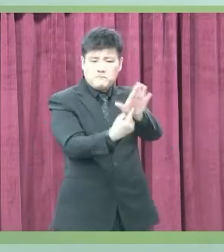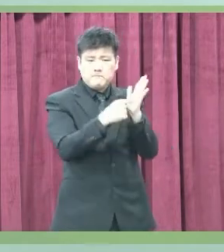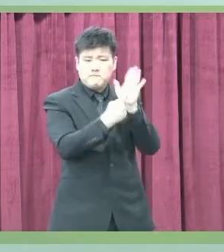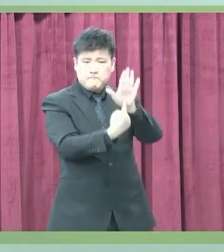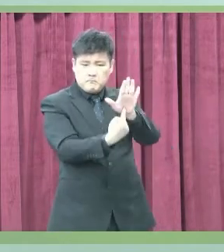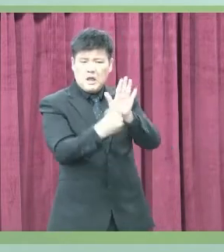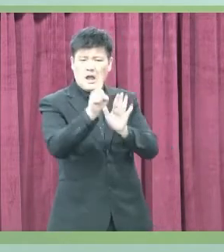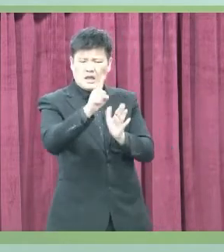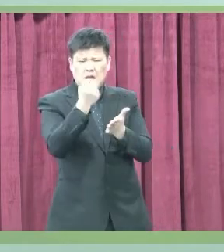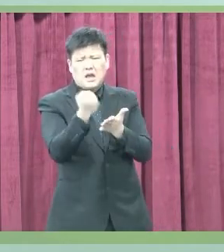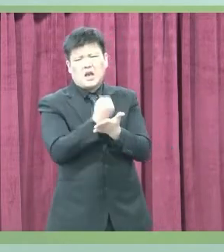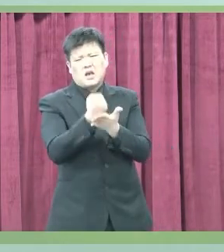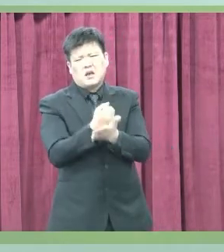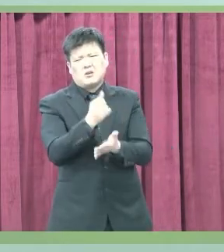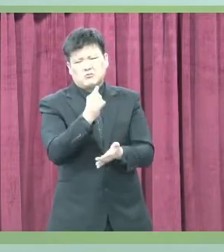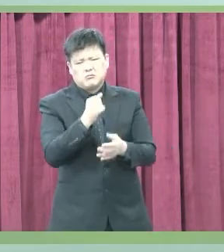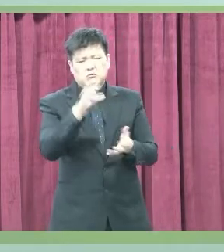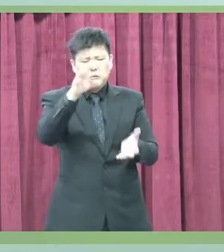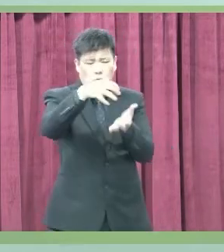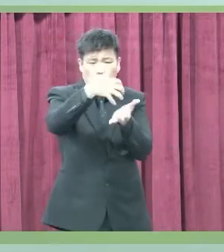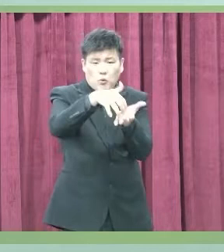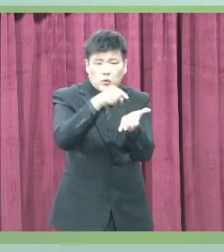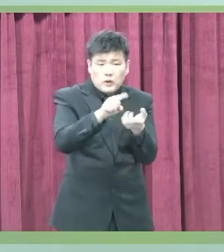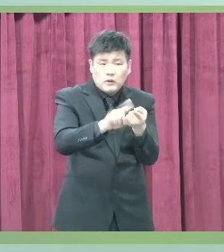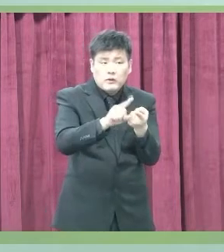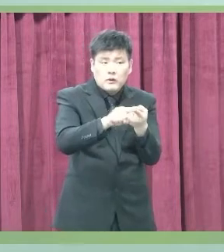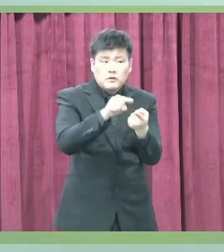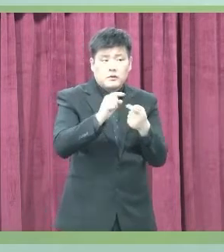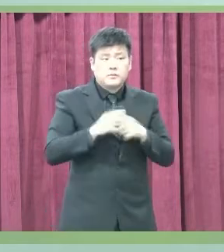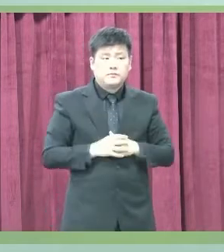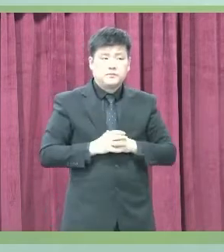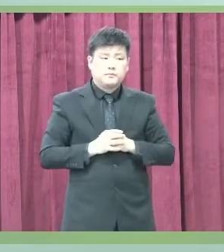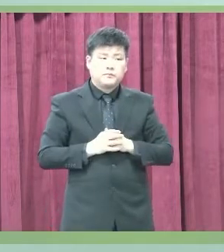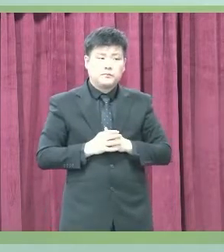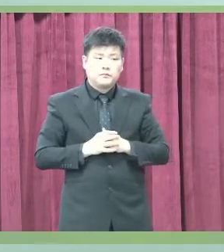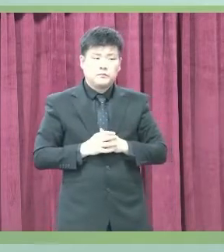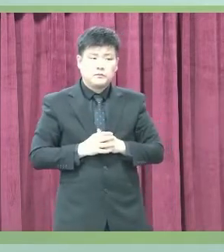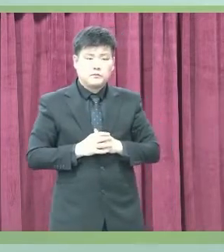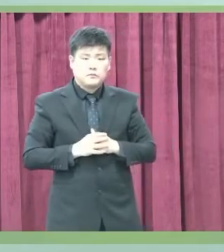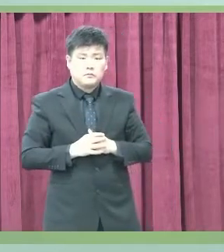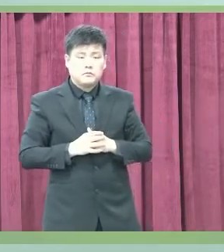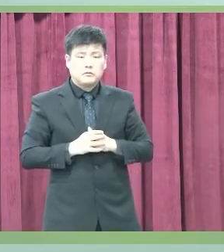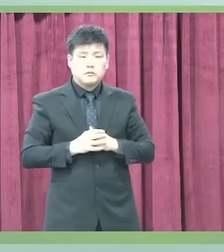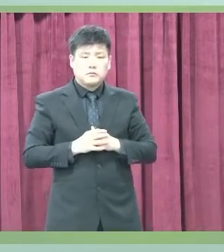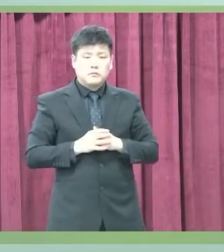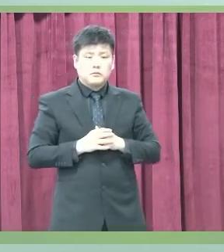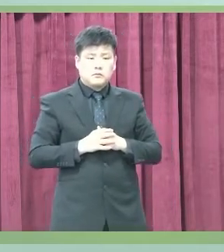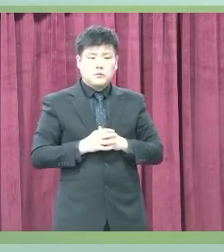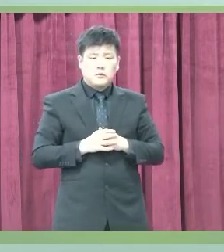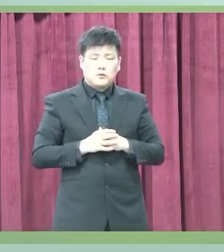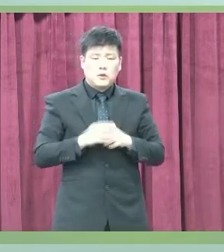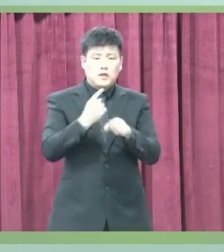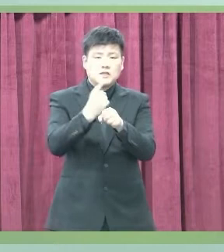한 가지 아쉬운 점은 보통 우리가 통계는 그 익년도, 다음 년도에 보통 발표를